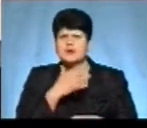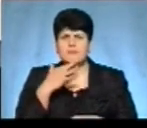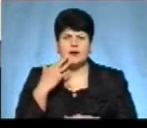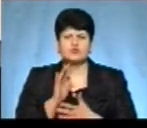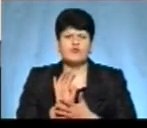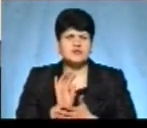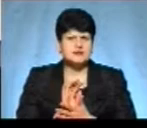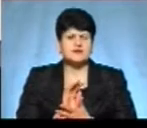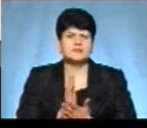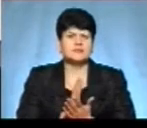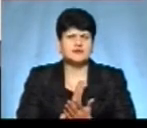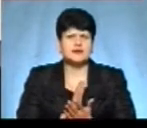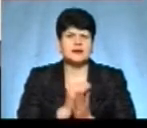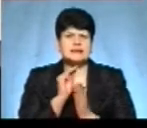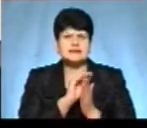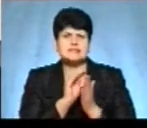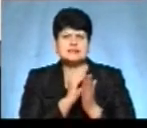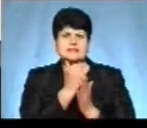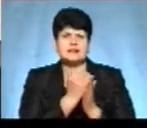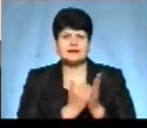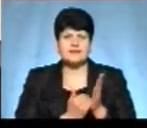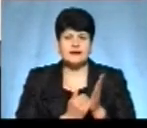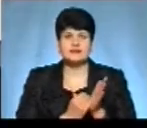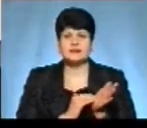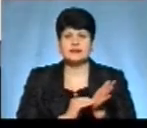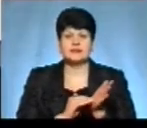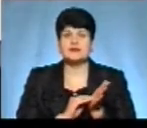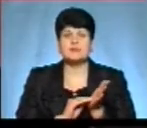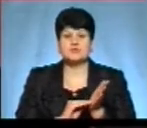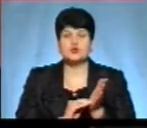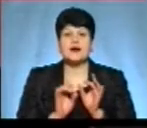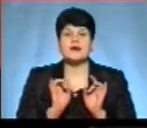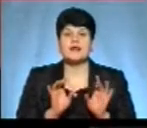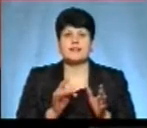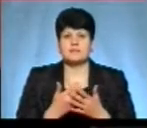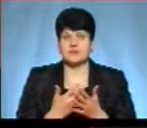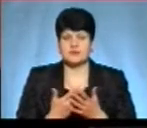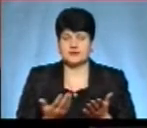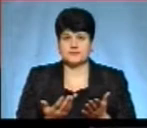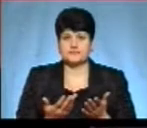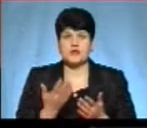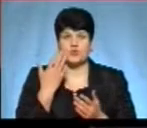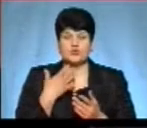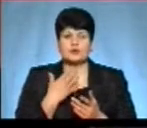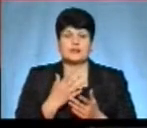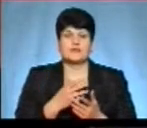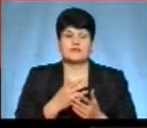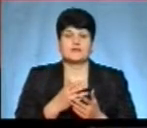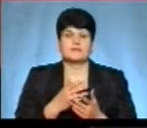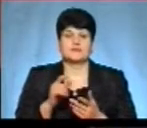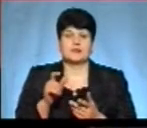є статей, які не марковані як реклама чи на правах реклами. Так? Тобто, коли, відповідно, кандидати звертаються